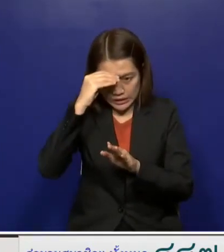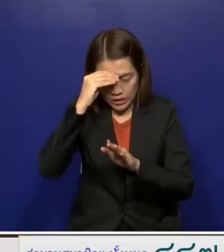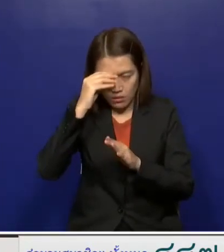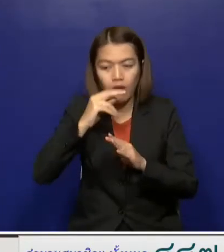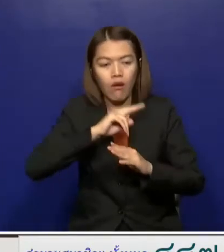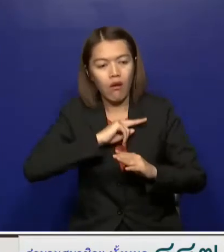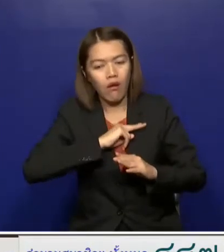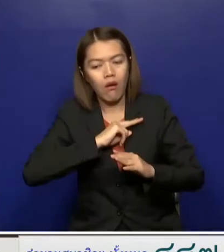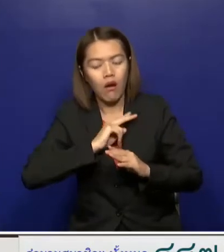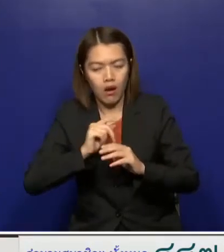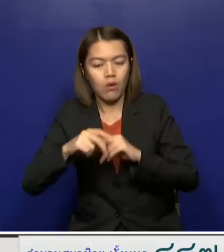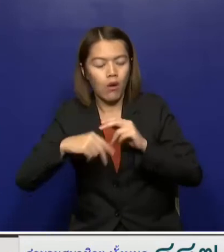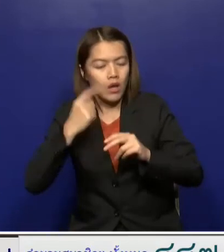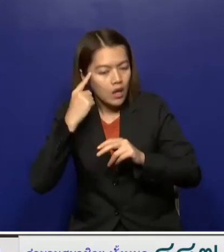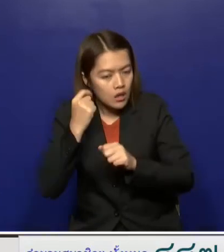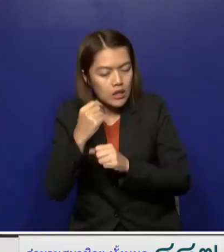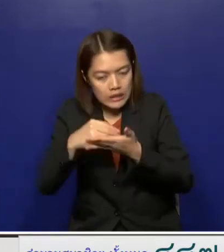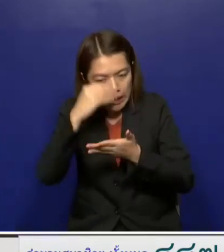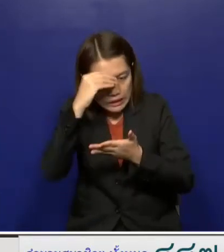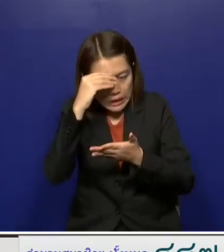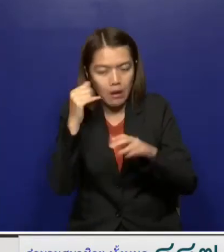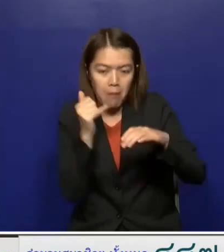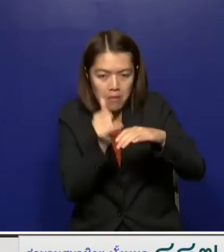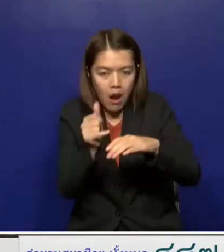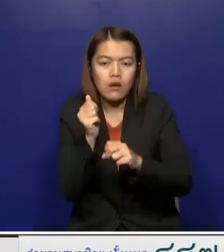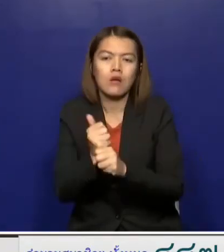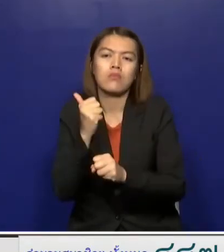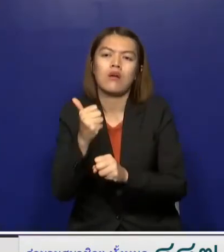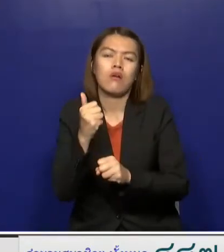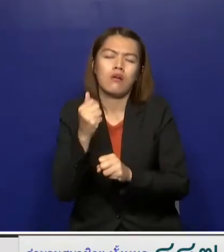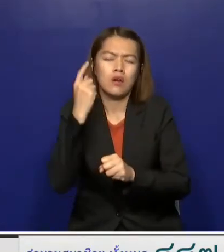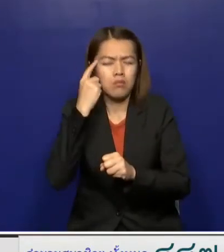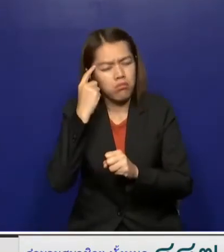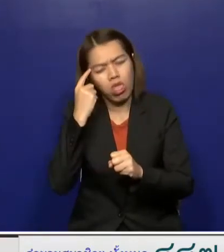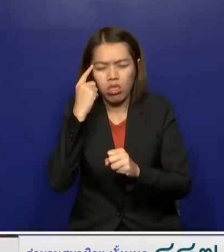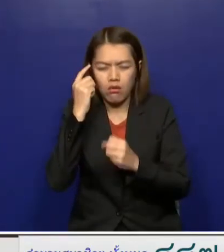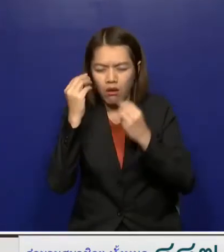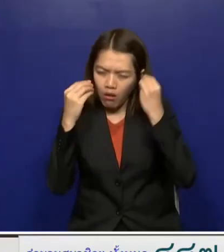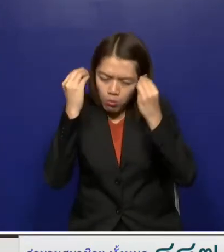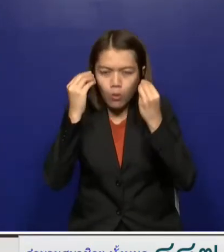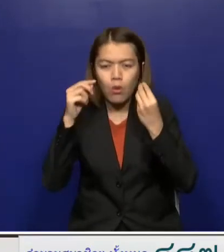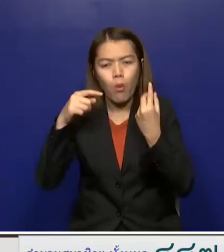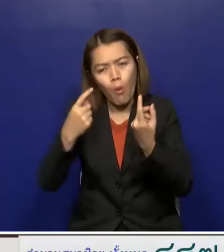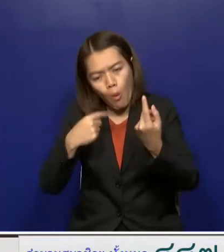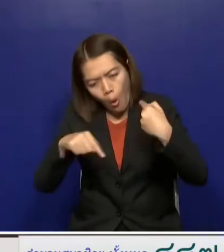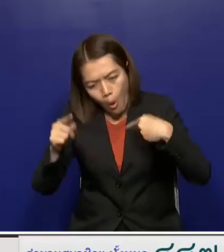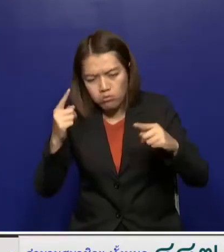ลลลลลลลลลลลลลลลลลลลลลลลลลลล